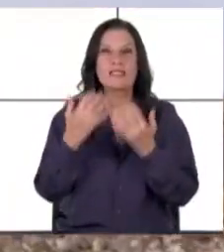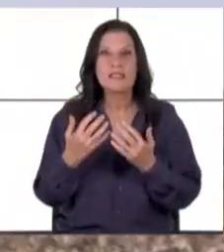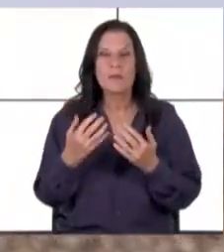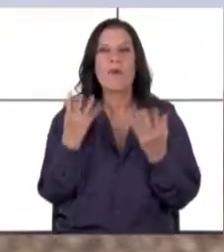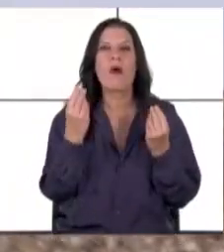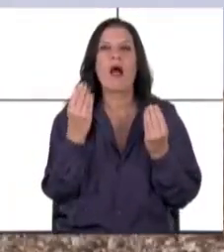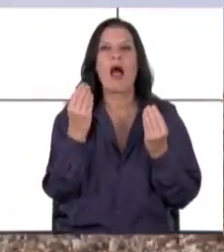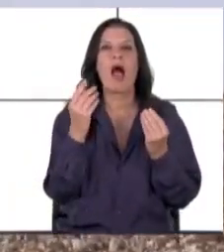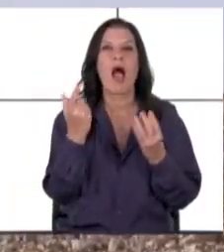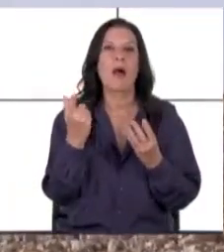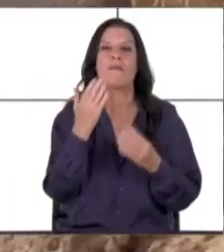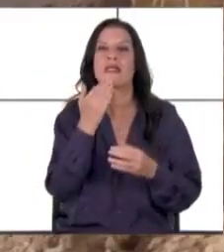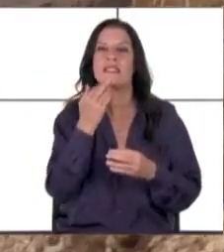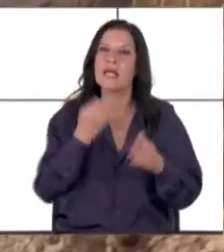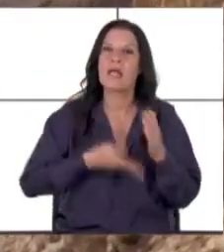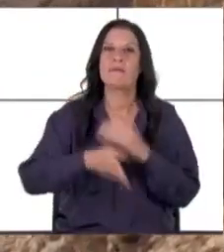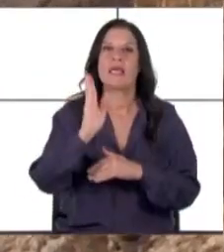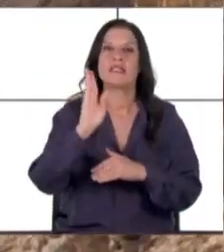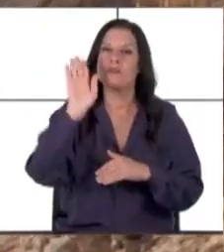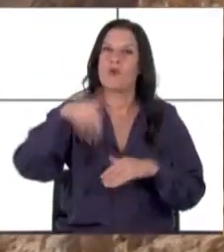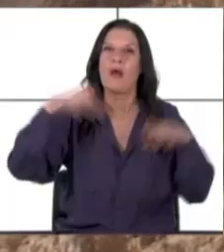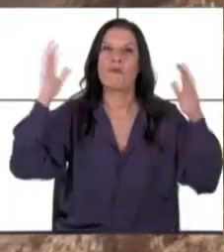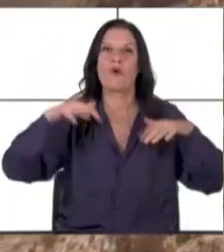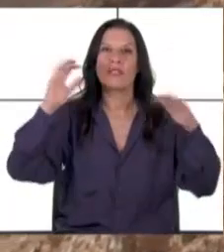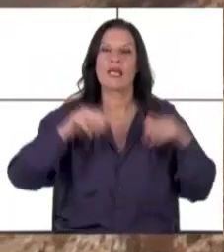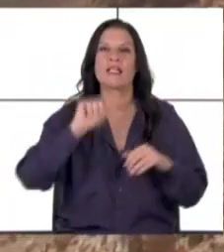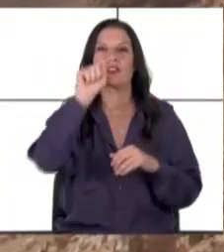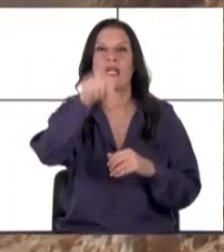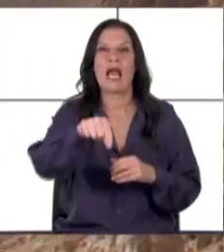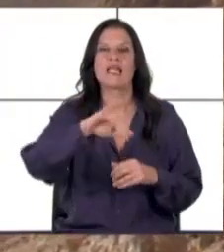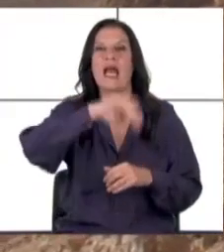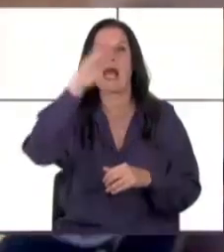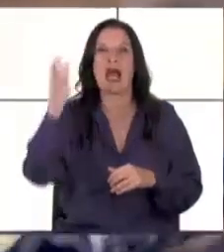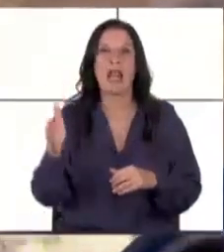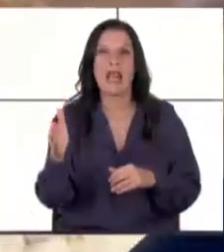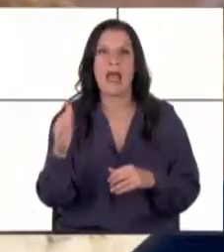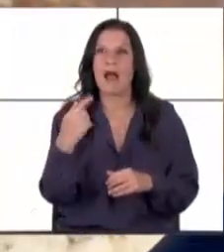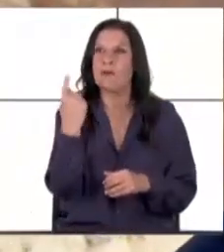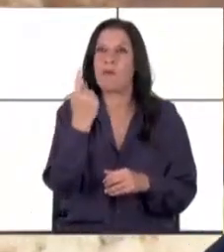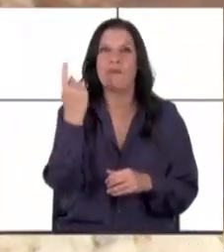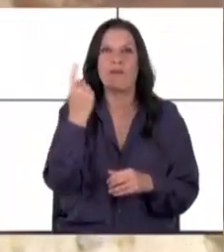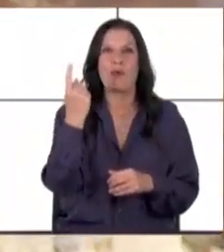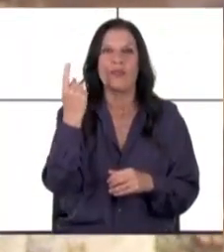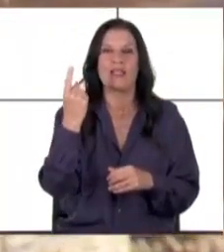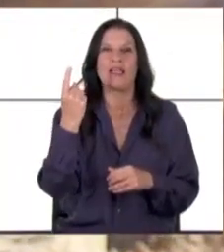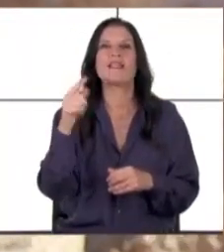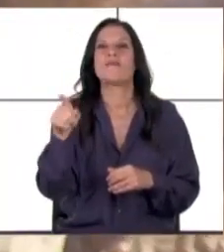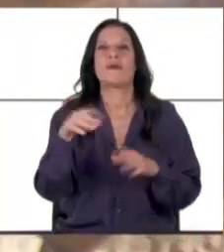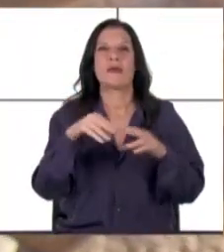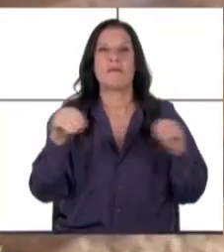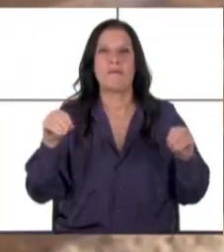באמצע שבוע גשום במיוחד, להר נידח ושכוח אל על גבול מצרים. אין כמו לגימת קפה